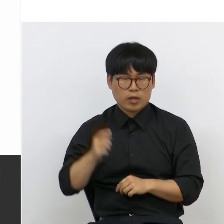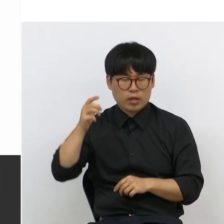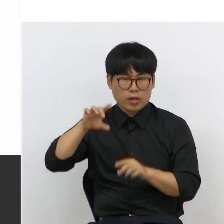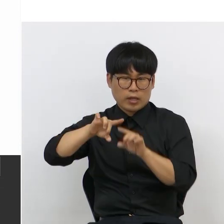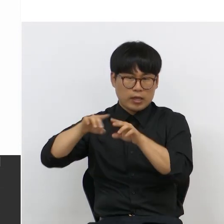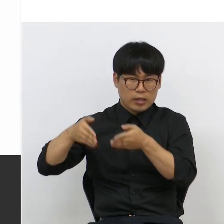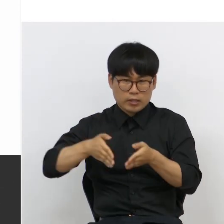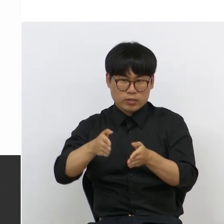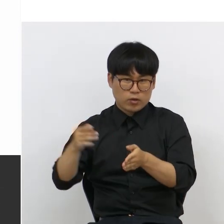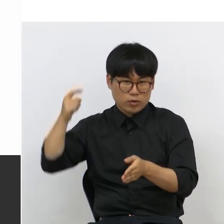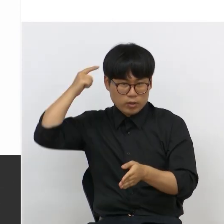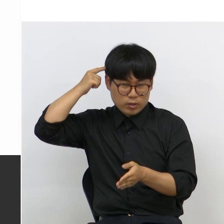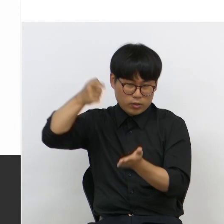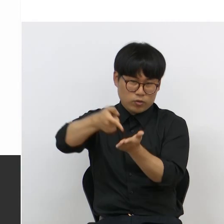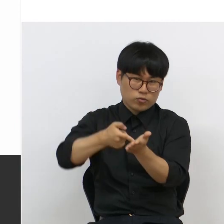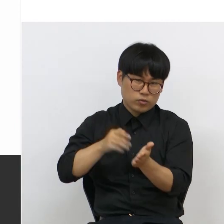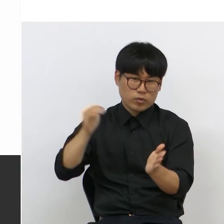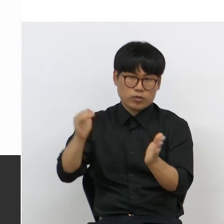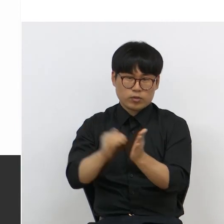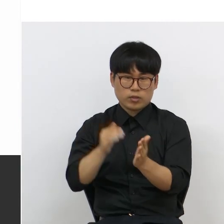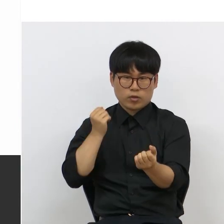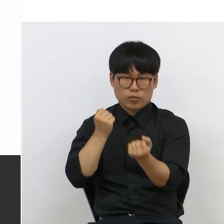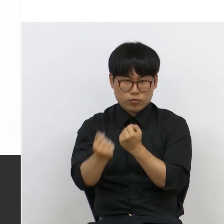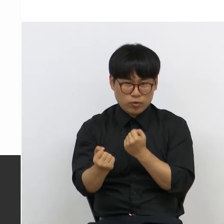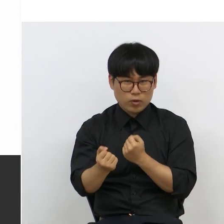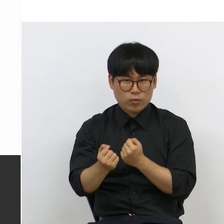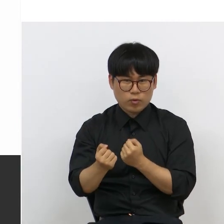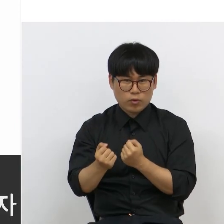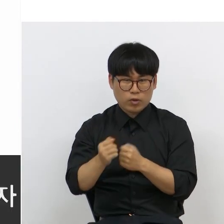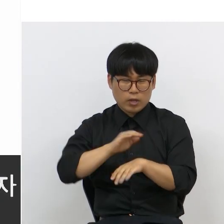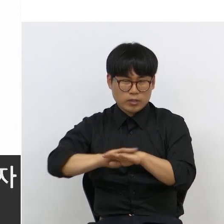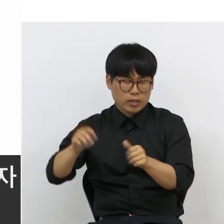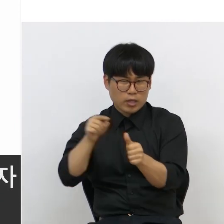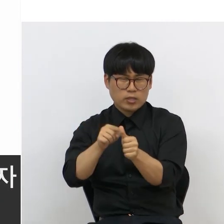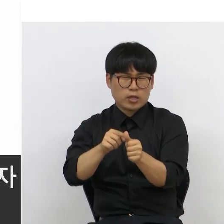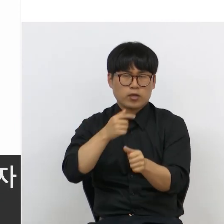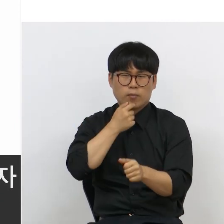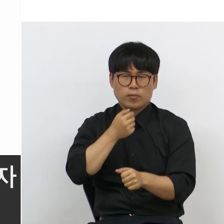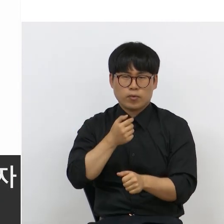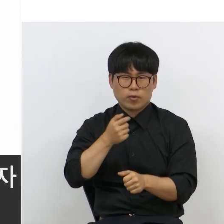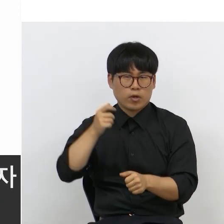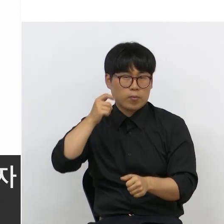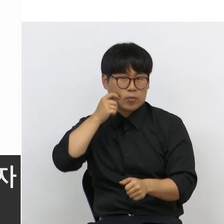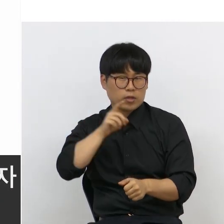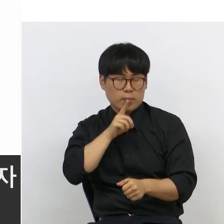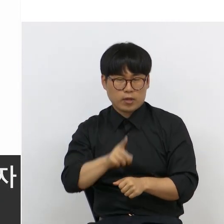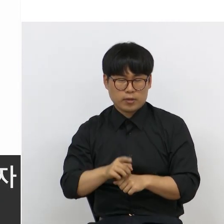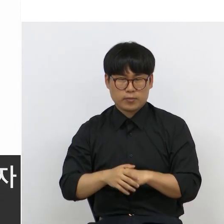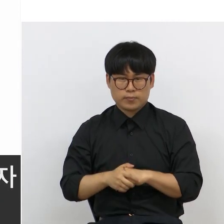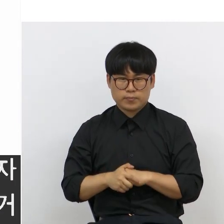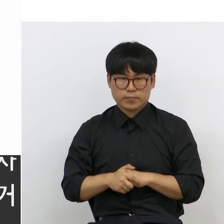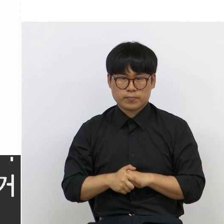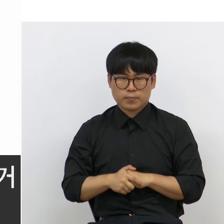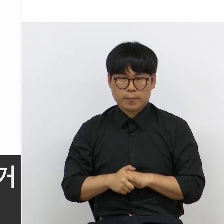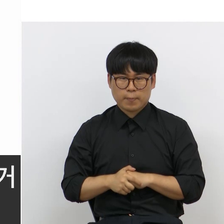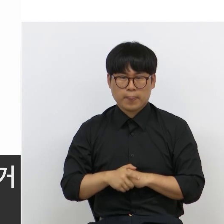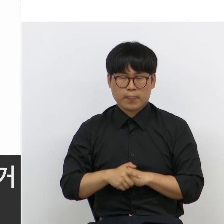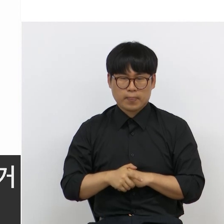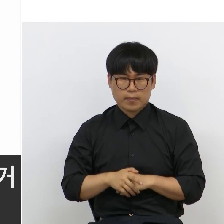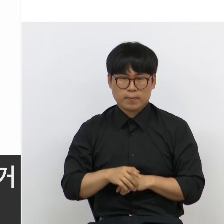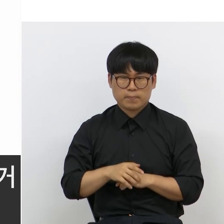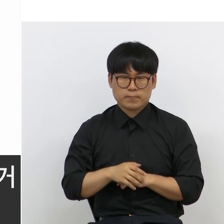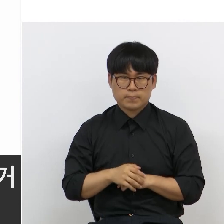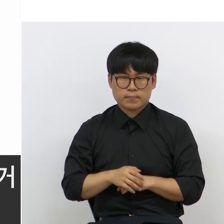심어줘도 효과적으로 신경절을 자극하거나 아니면 자극이 되는 신경절의 개수가 부족하거나 이런 현상이 생기는 것이